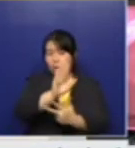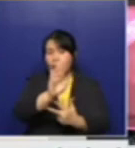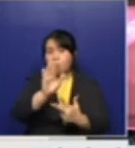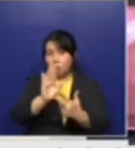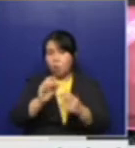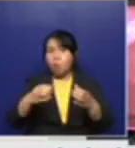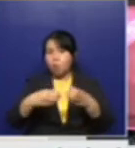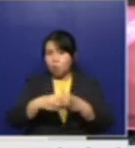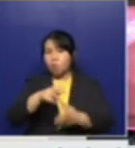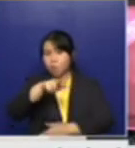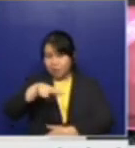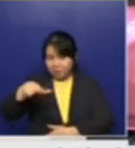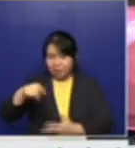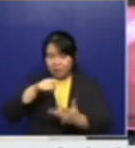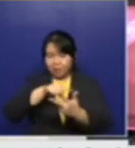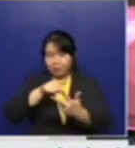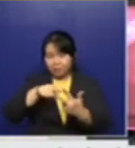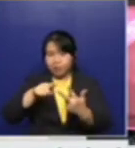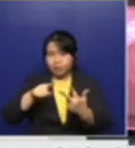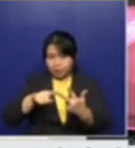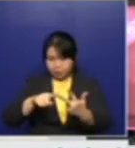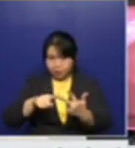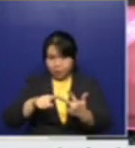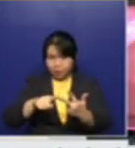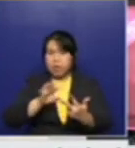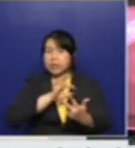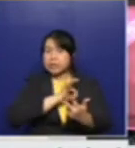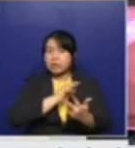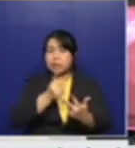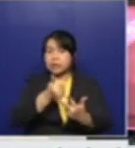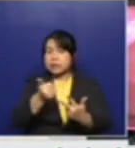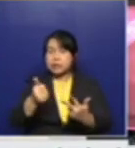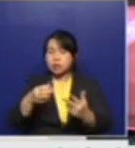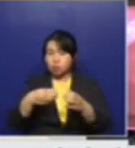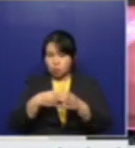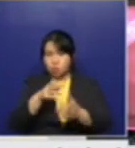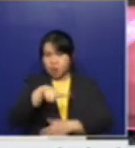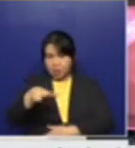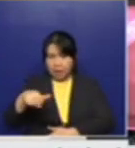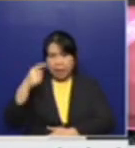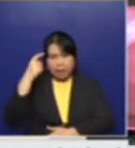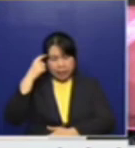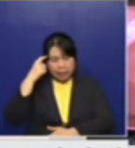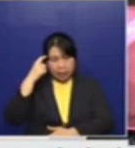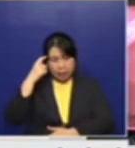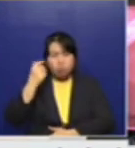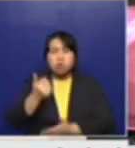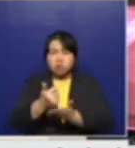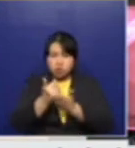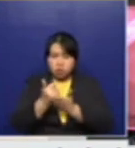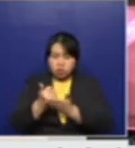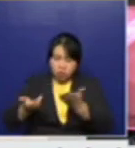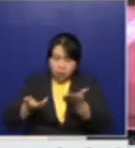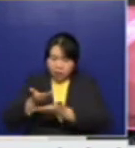ษฐ์สังพุ่มและท่านคมเดชและสมาชิกสภาผู้แทนพรรคเพื่อไทยให้รัฐบาลรับไปพิจารณาเพื่อ